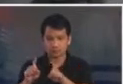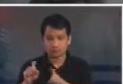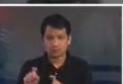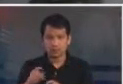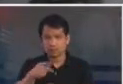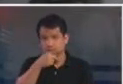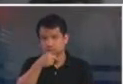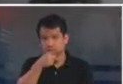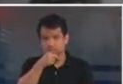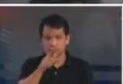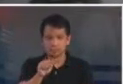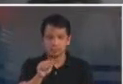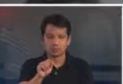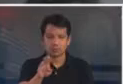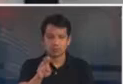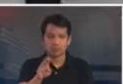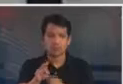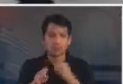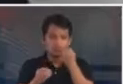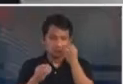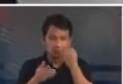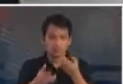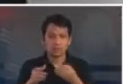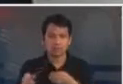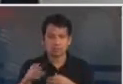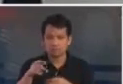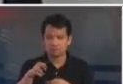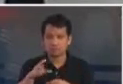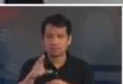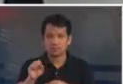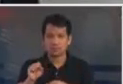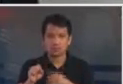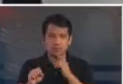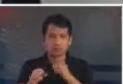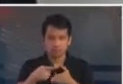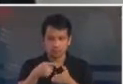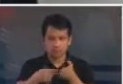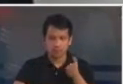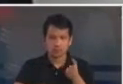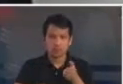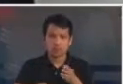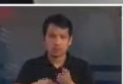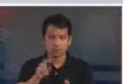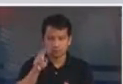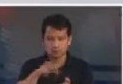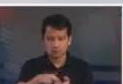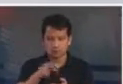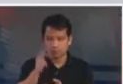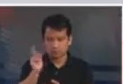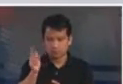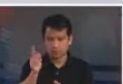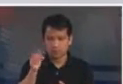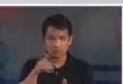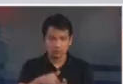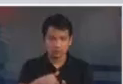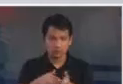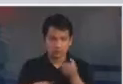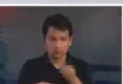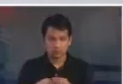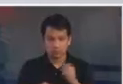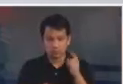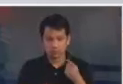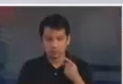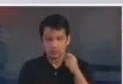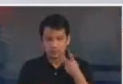at hospitals. Ang mga lalabag sa price ceiling, pagmumultahin ng 20,000 piso sa first